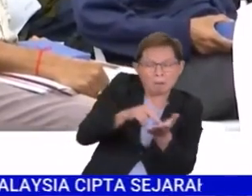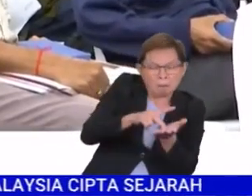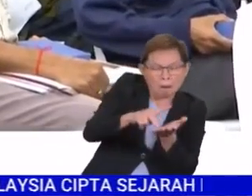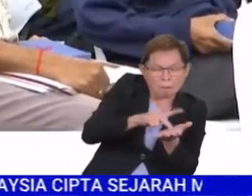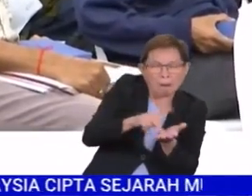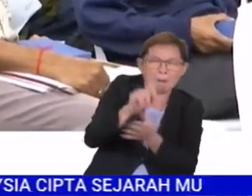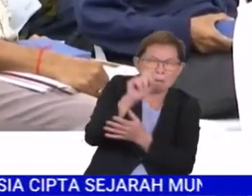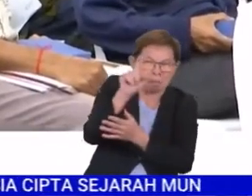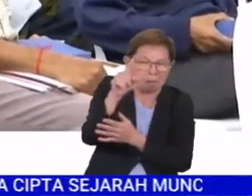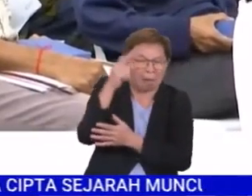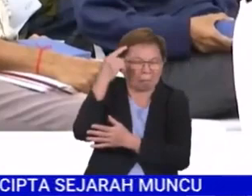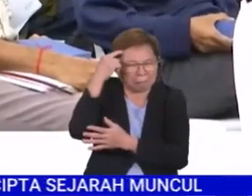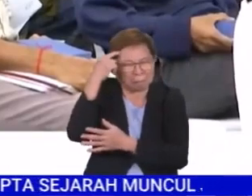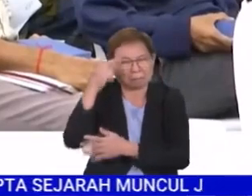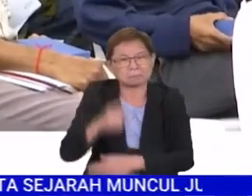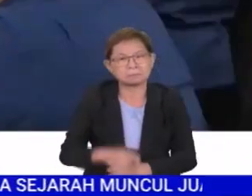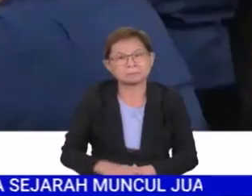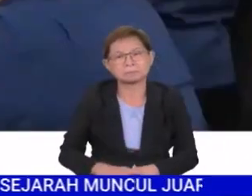perbelanjaan tinggi.